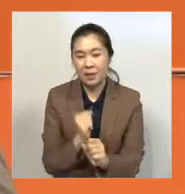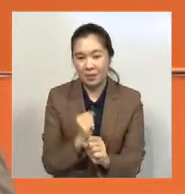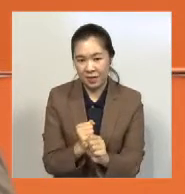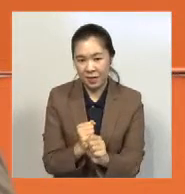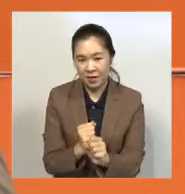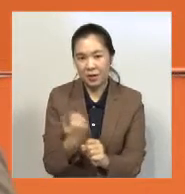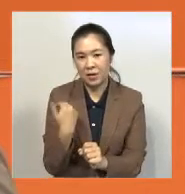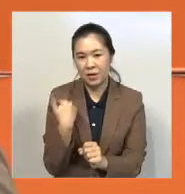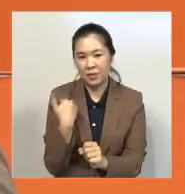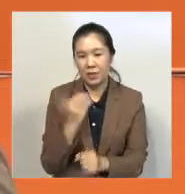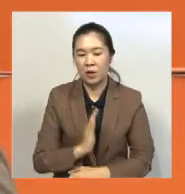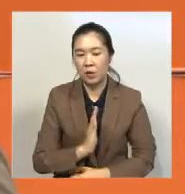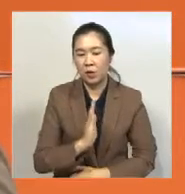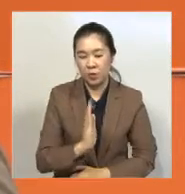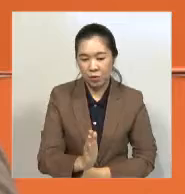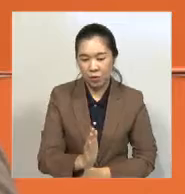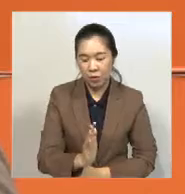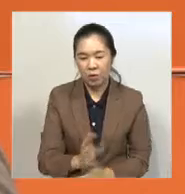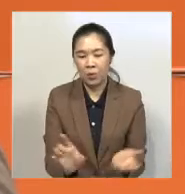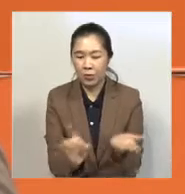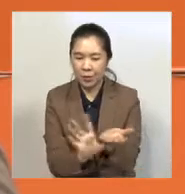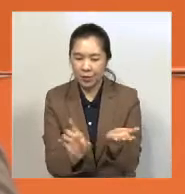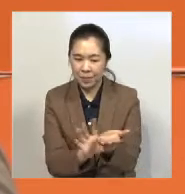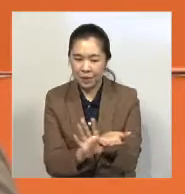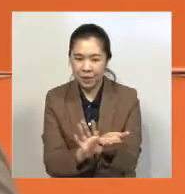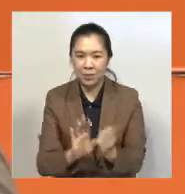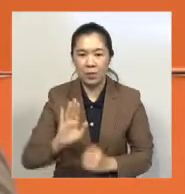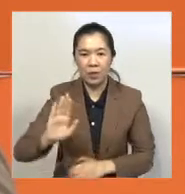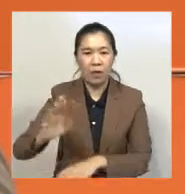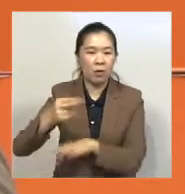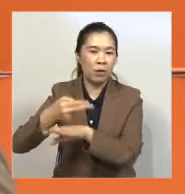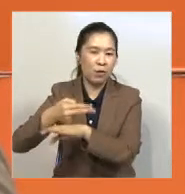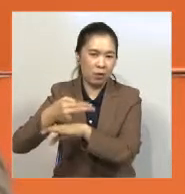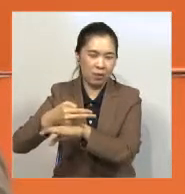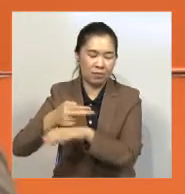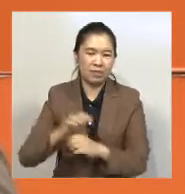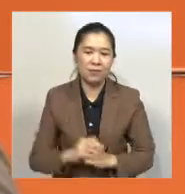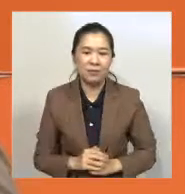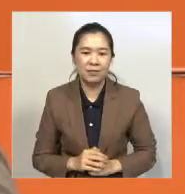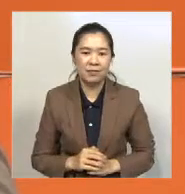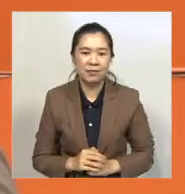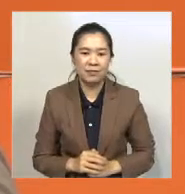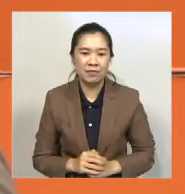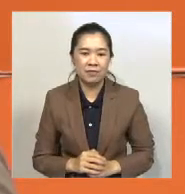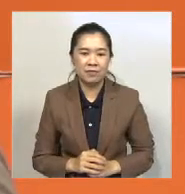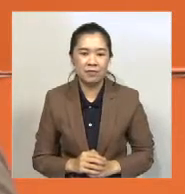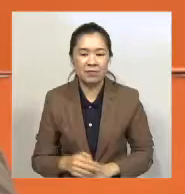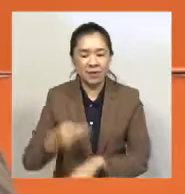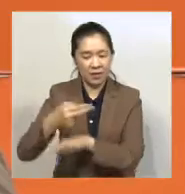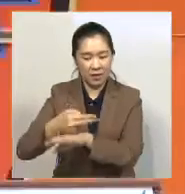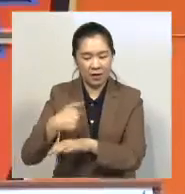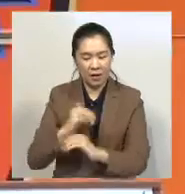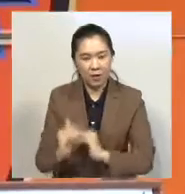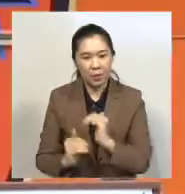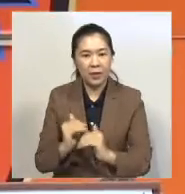ในเรื่องของความโปร่งใสมีทั้งในเรื่องของประสิทธิภาพของกล้องต่างๆซึ่งตรงนี้มันก็จะเป็นการพัฒนามากยิ่งขึ้